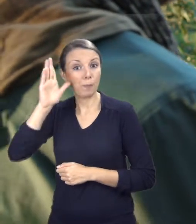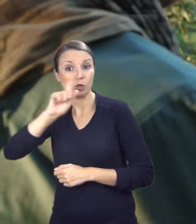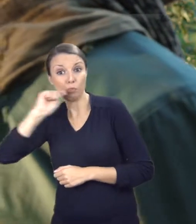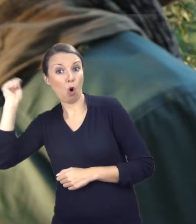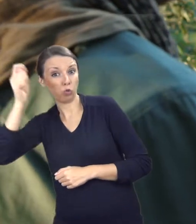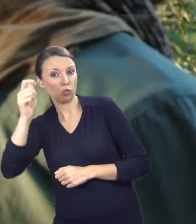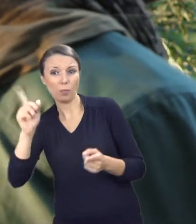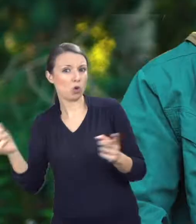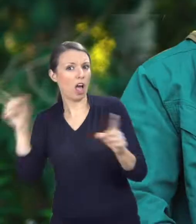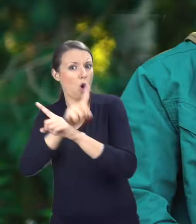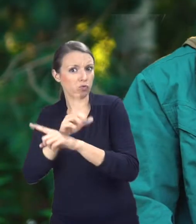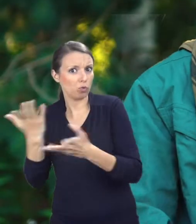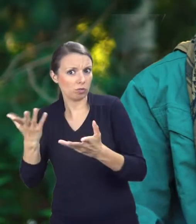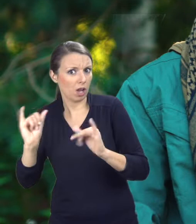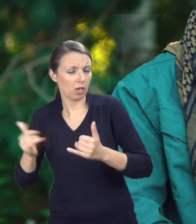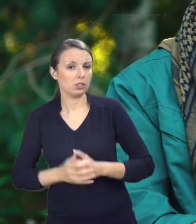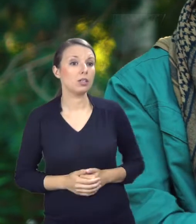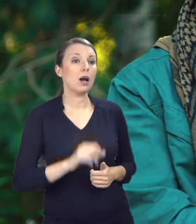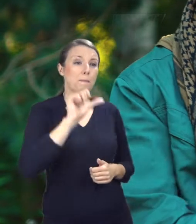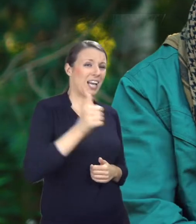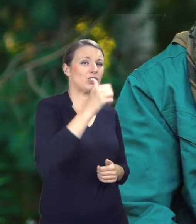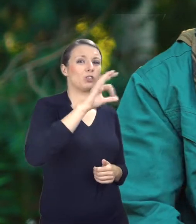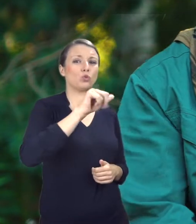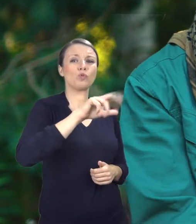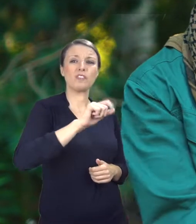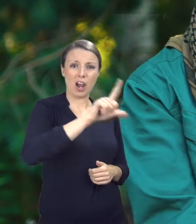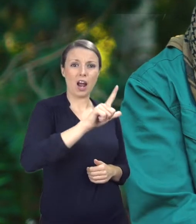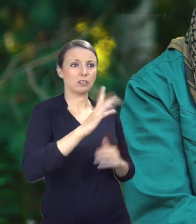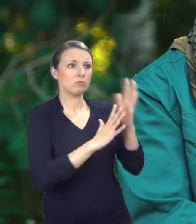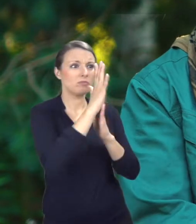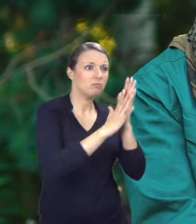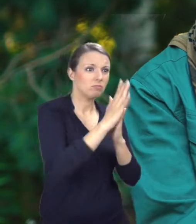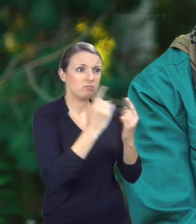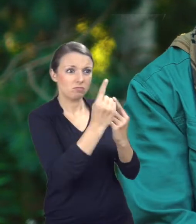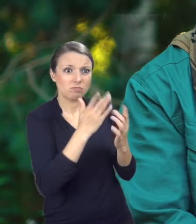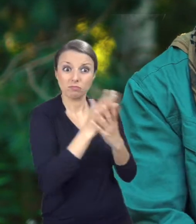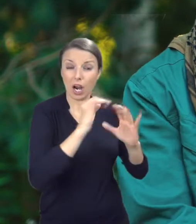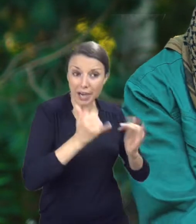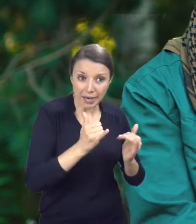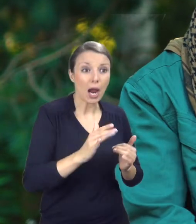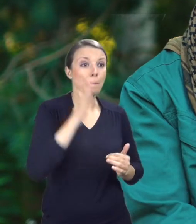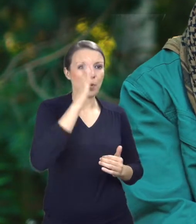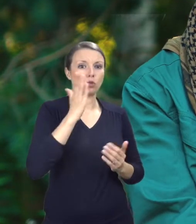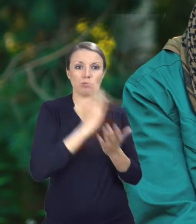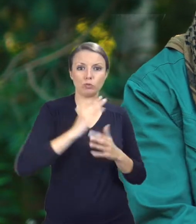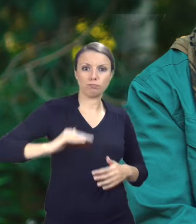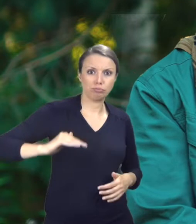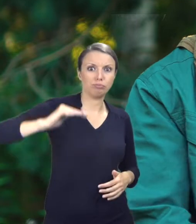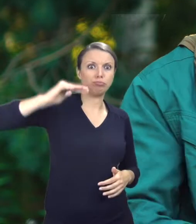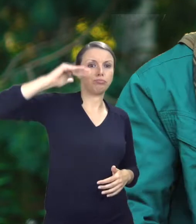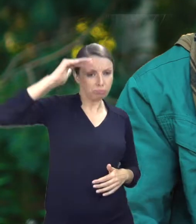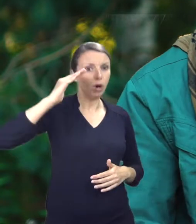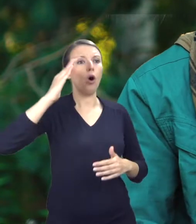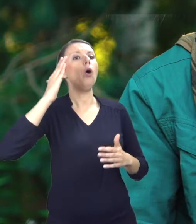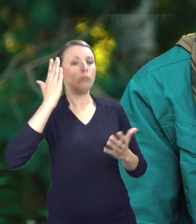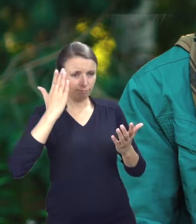rozwijała się w trakcie Twoich podróży? Najpierw była sztuka przetrwania i dopiero później, to w dorosłym już wieku, zaczęły się podróże. Także trochę inaczej